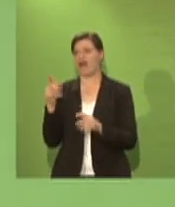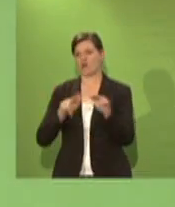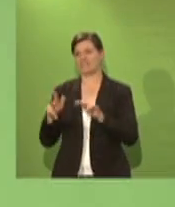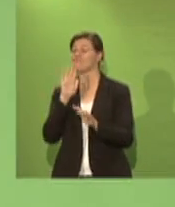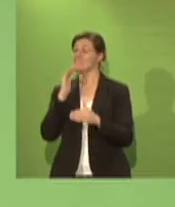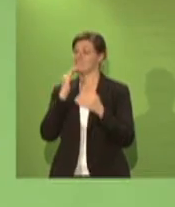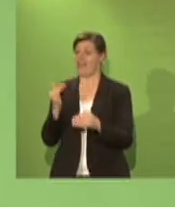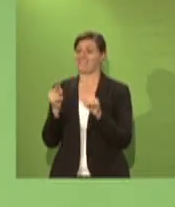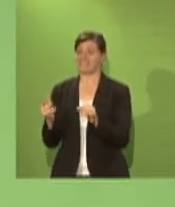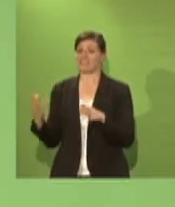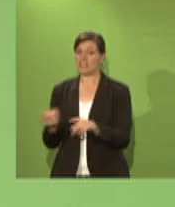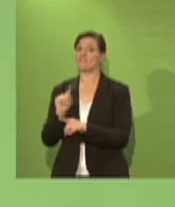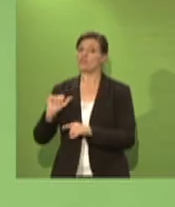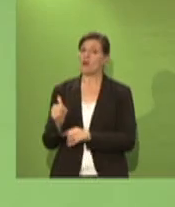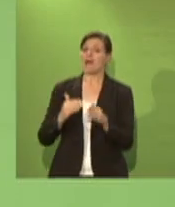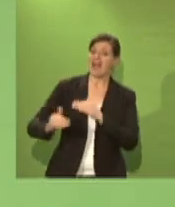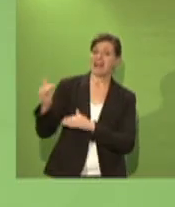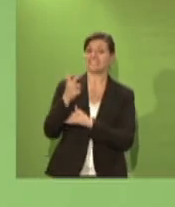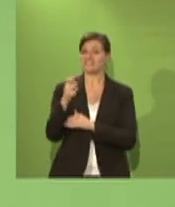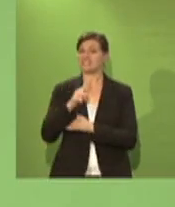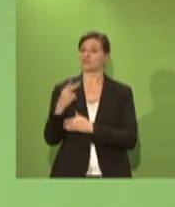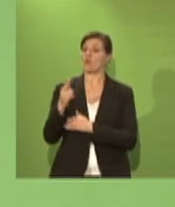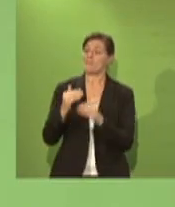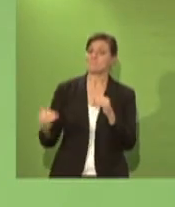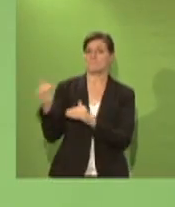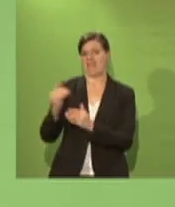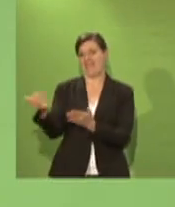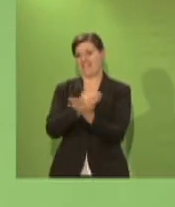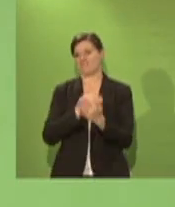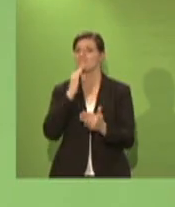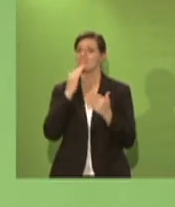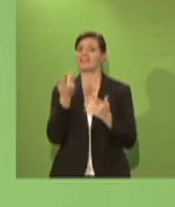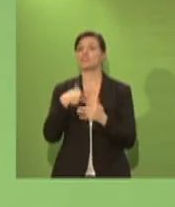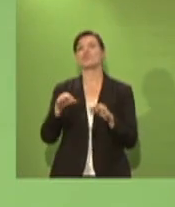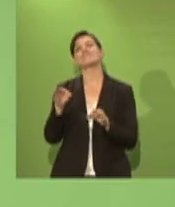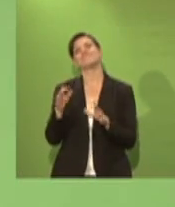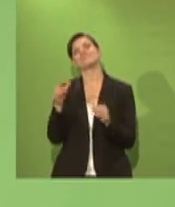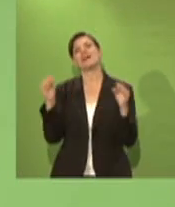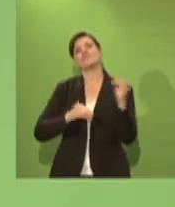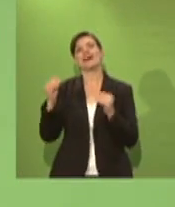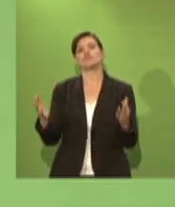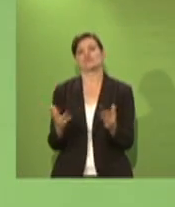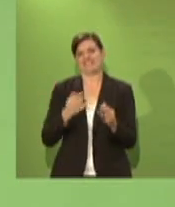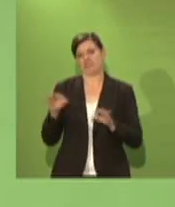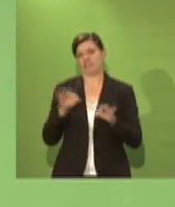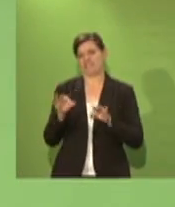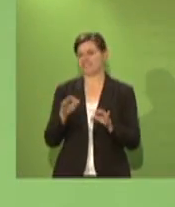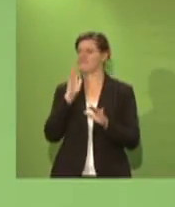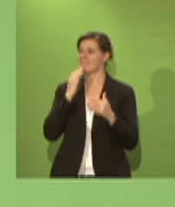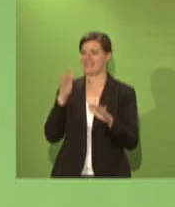die 20.000 Euro eingesammelt haben und zwar mit einer blendenden Fundraising-Strategie.